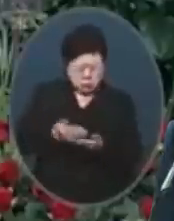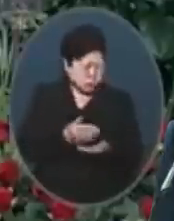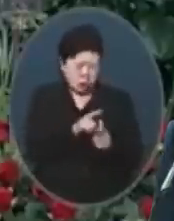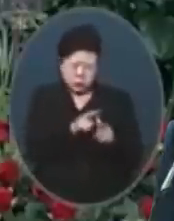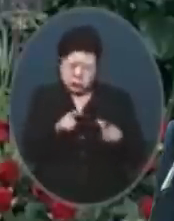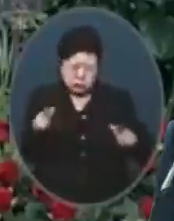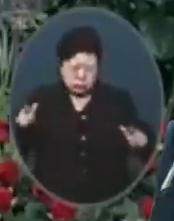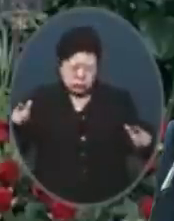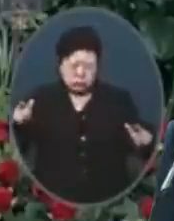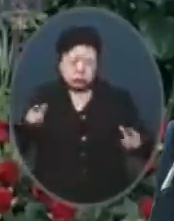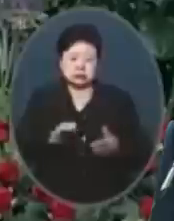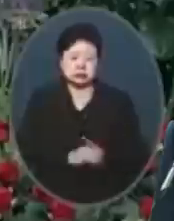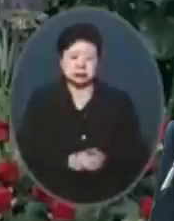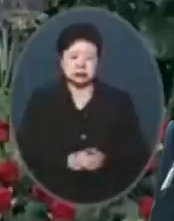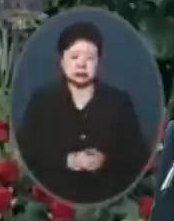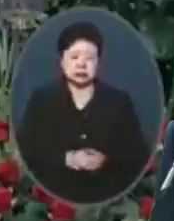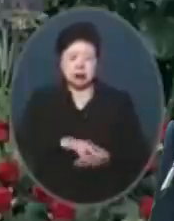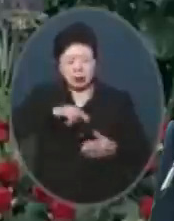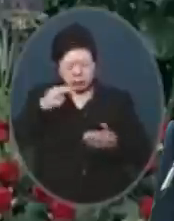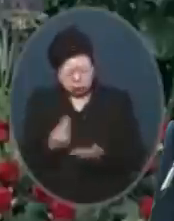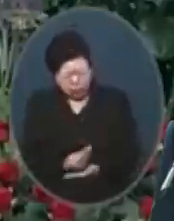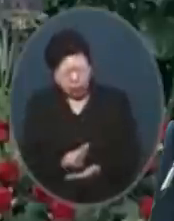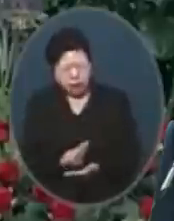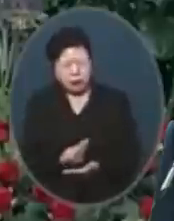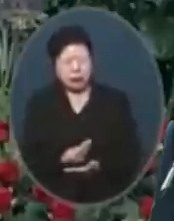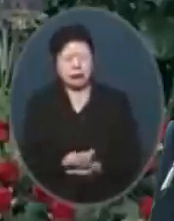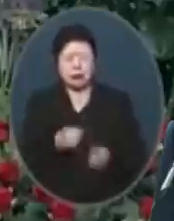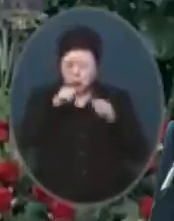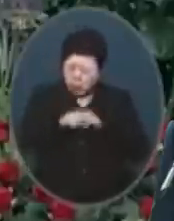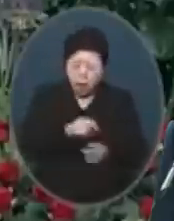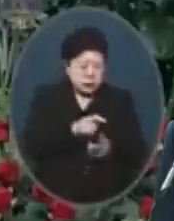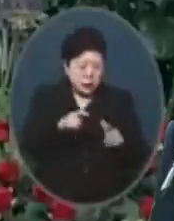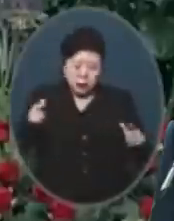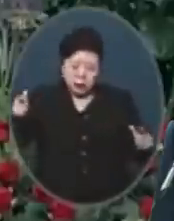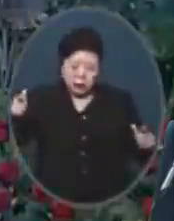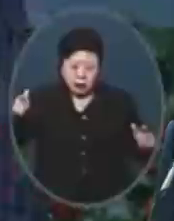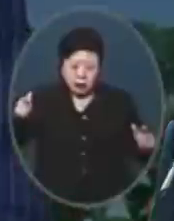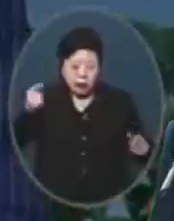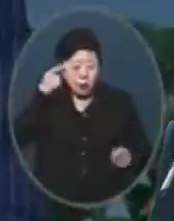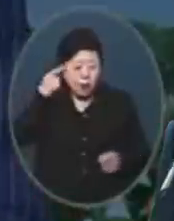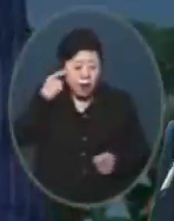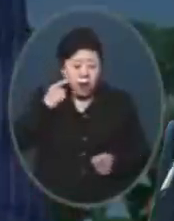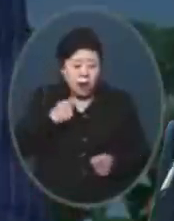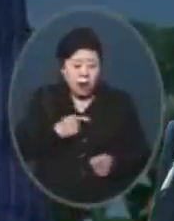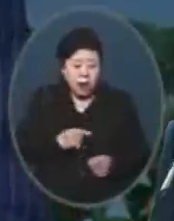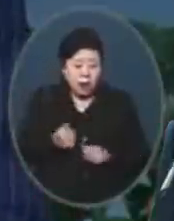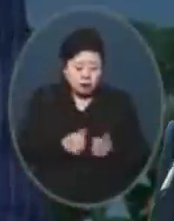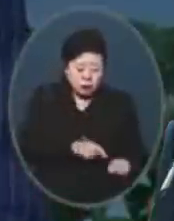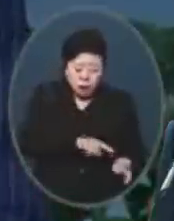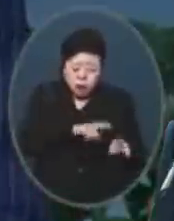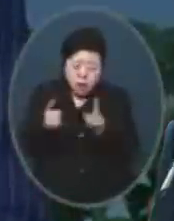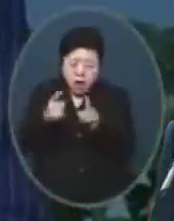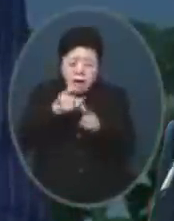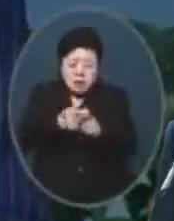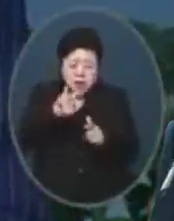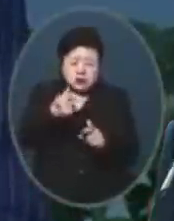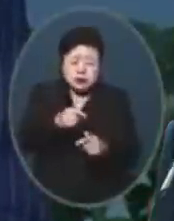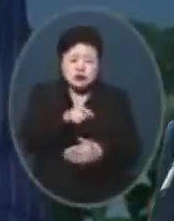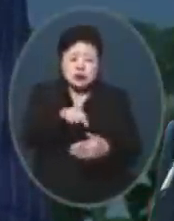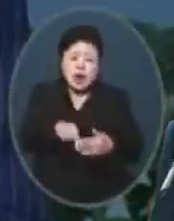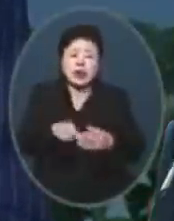않습니다. 거꾸로 떨임을 당해도 망하지 않습니다. 왜? 우리 안에 죽었다가 부활하신 예수님이